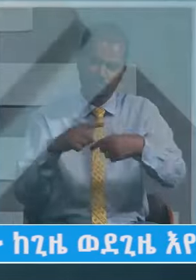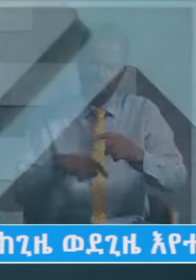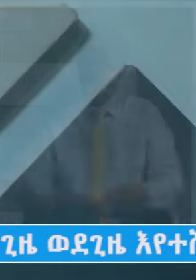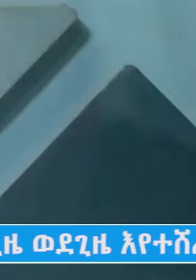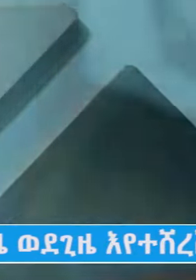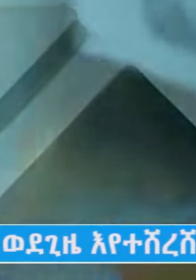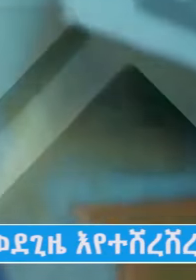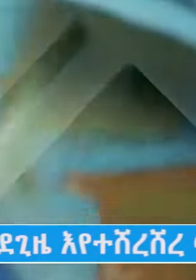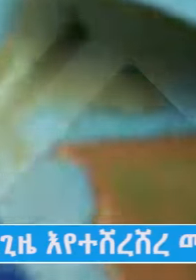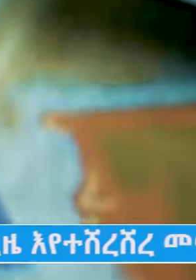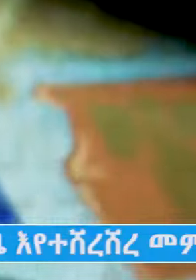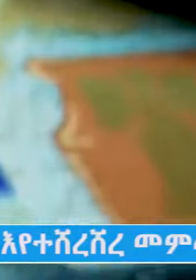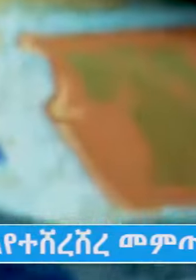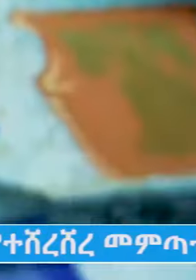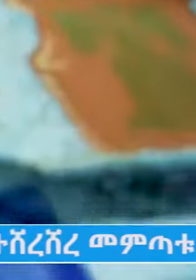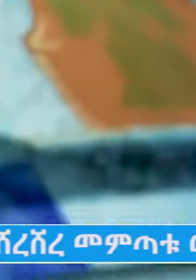እንመለስ።